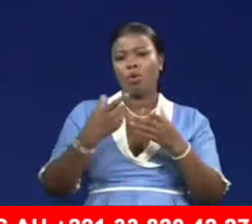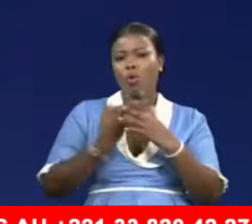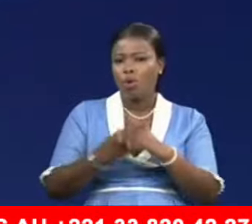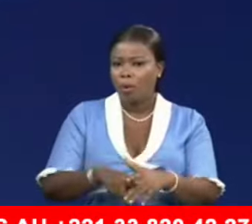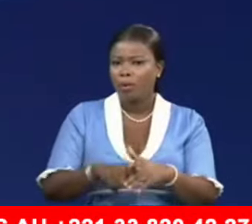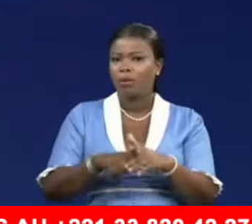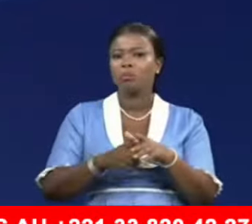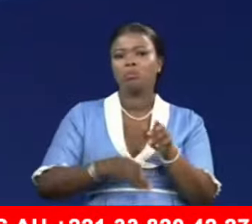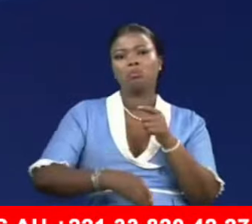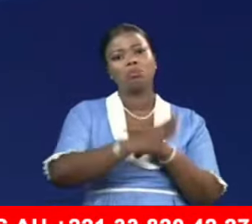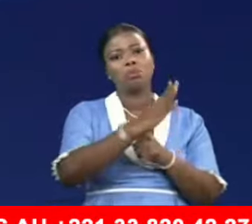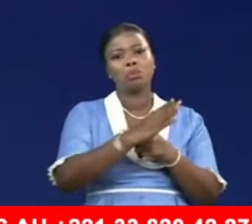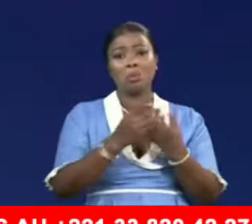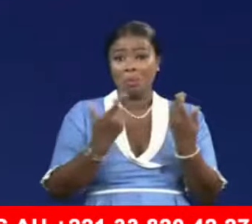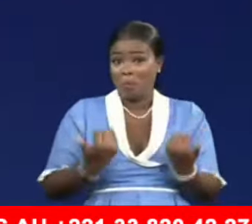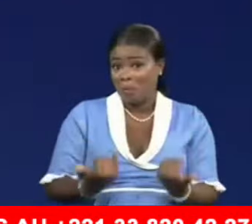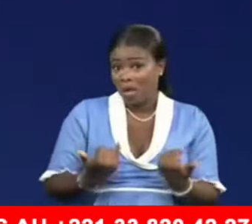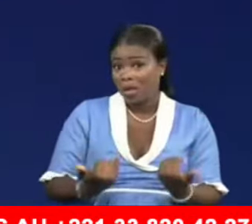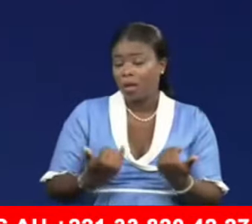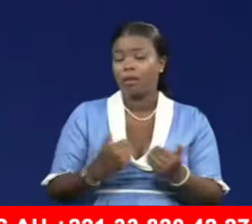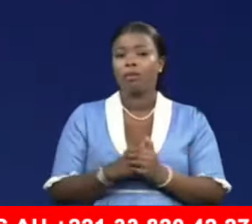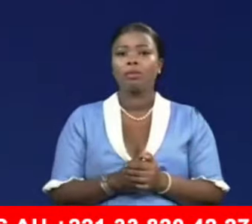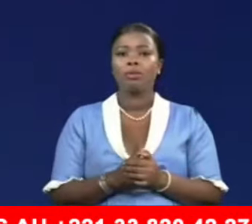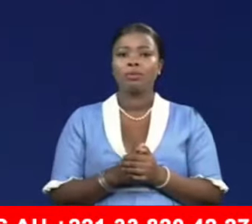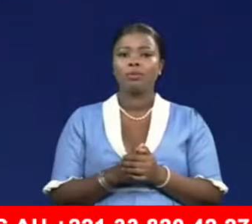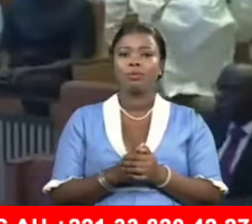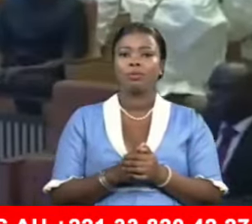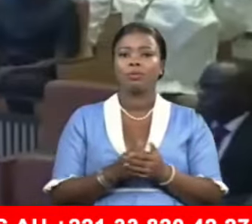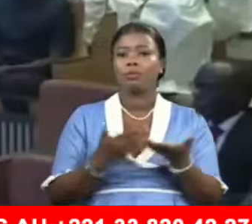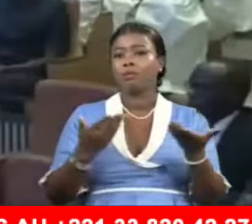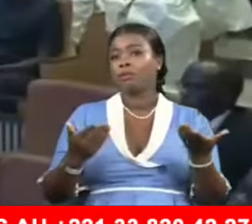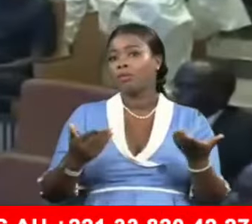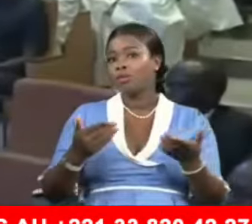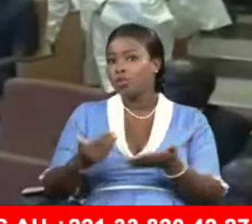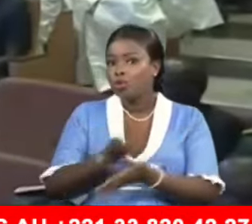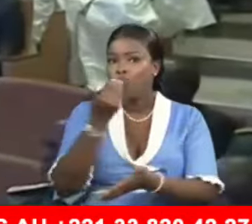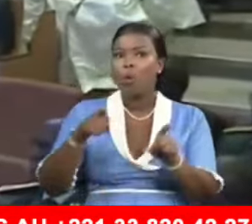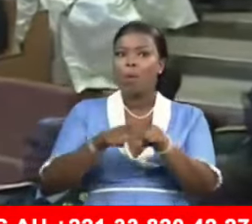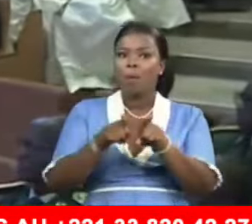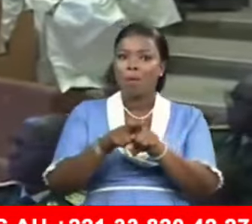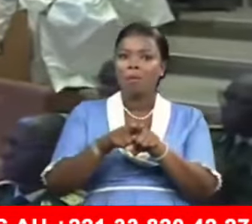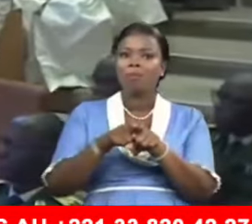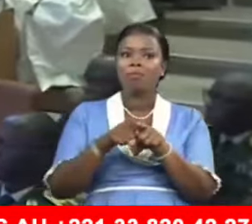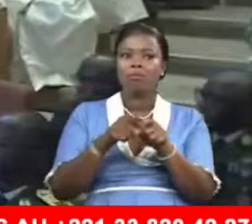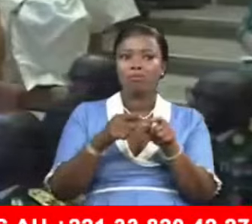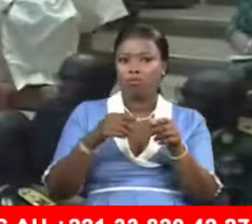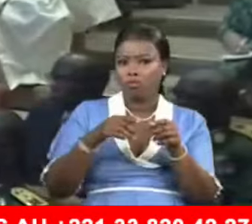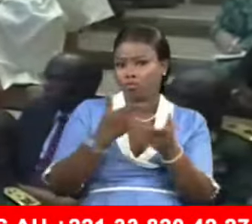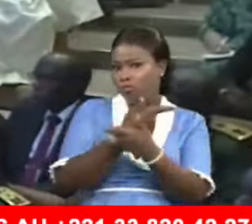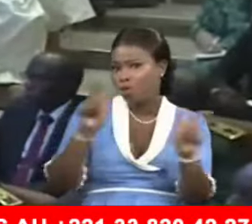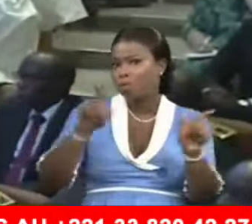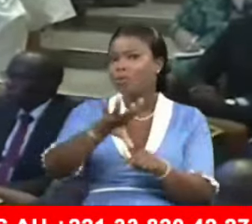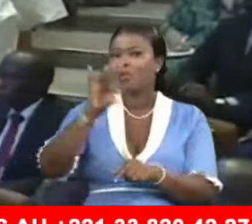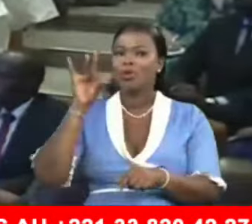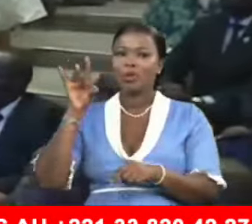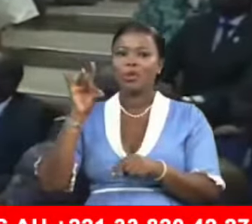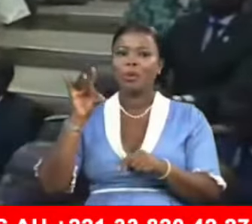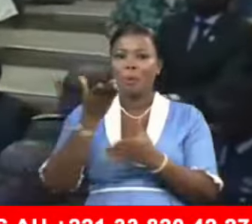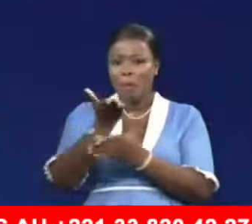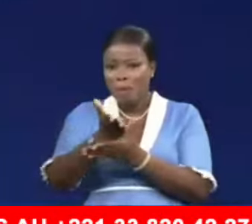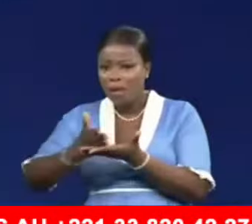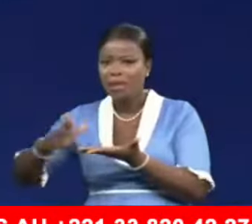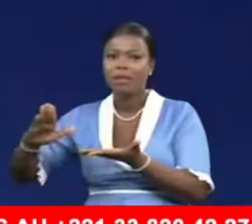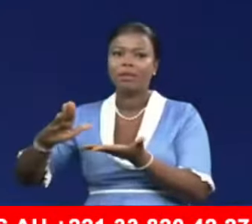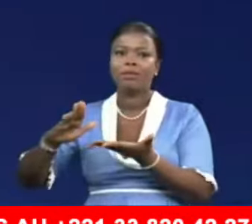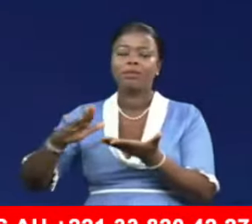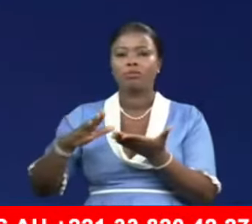maintenant et emprunter une toute nouvelle trajectoire librement choisie partagé et assumé